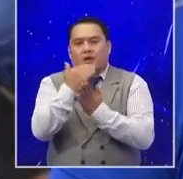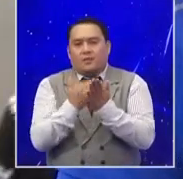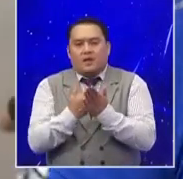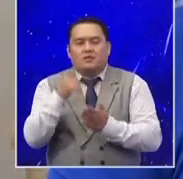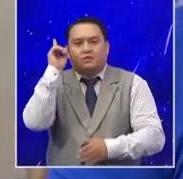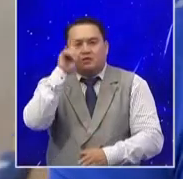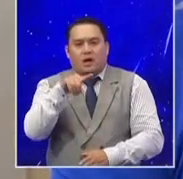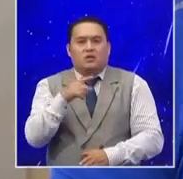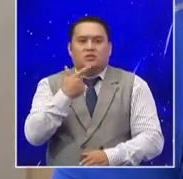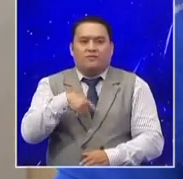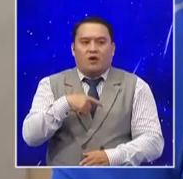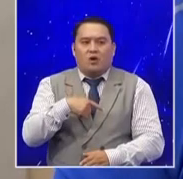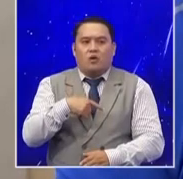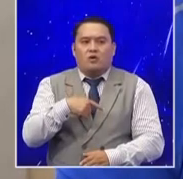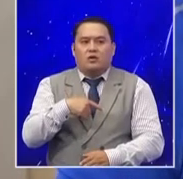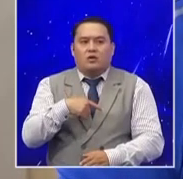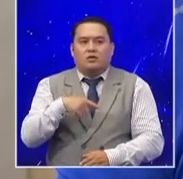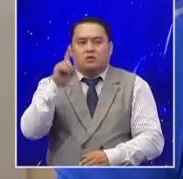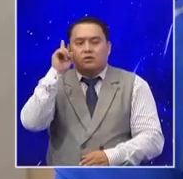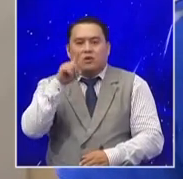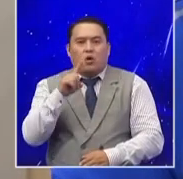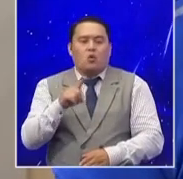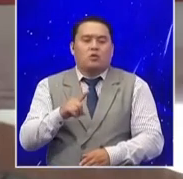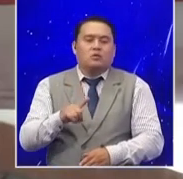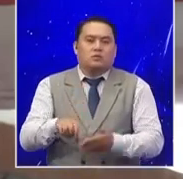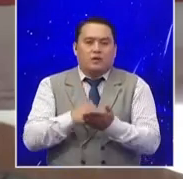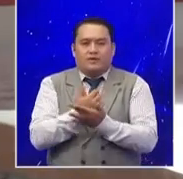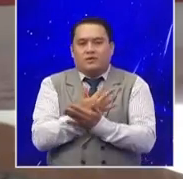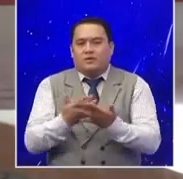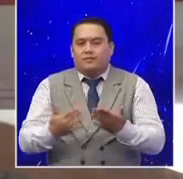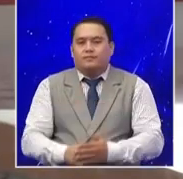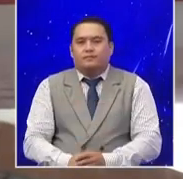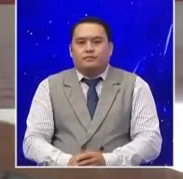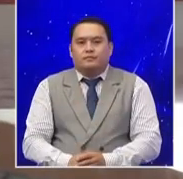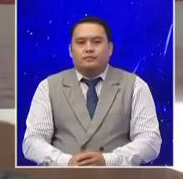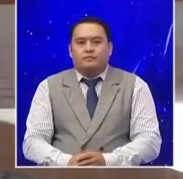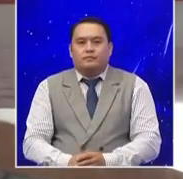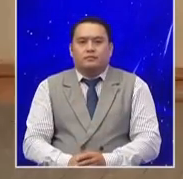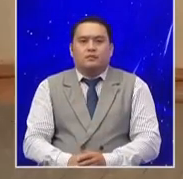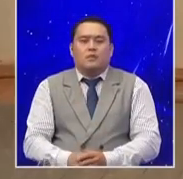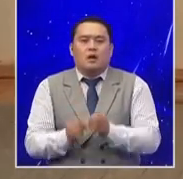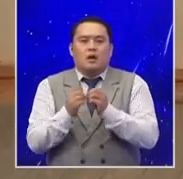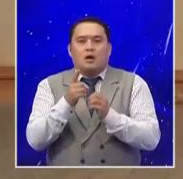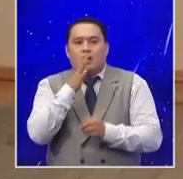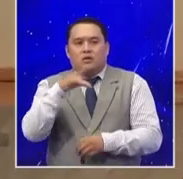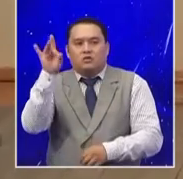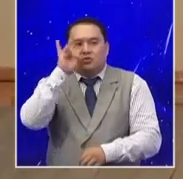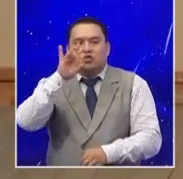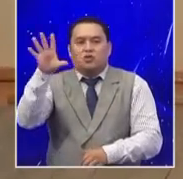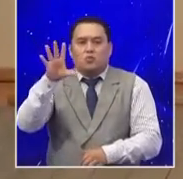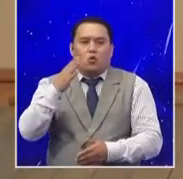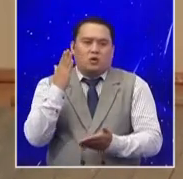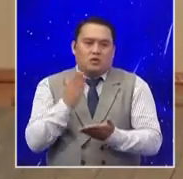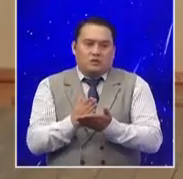знали своего президента, чтобы они знали гимн Казахстана. За 11 лет из секции кикбоксинга вышло немало чемпионов и призеров